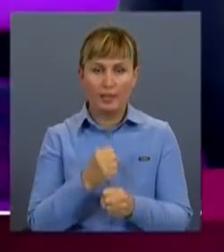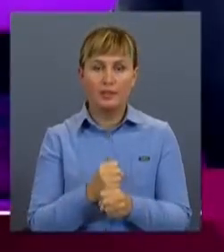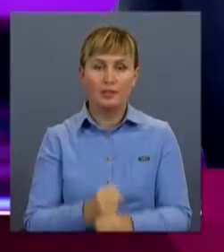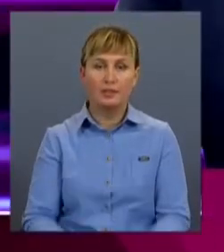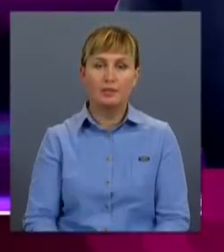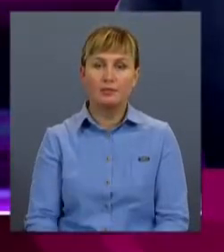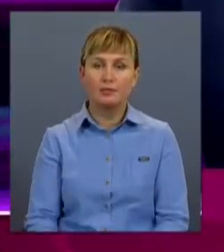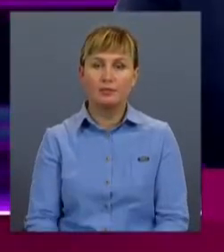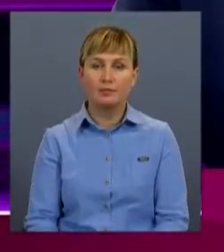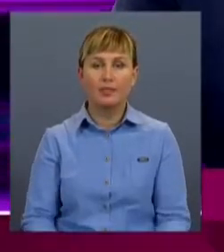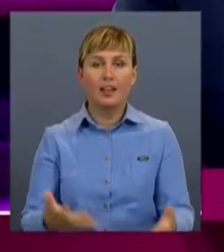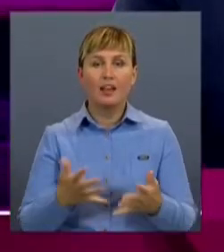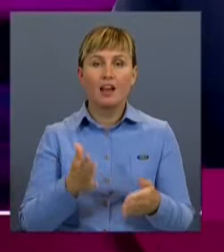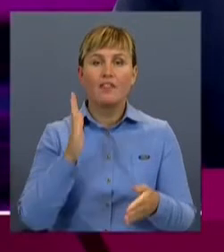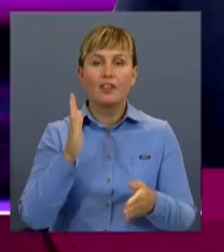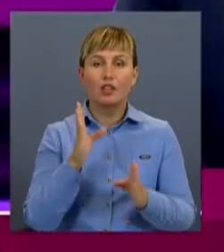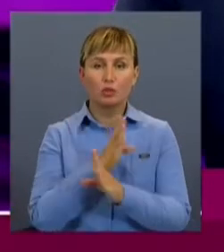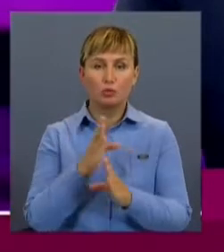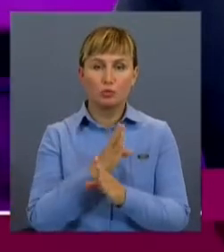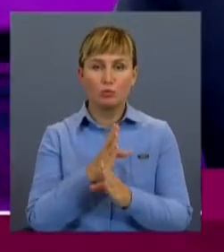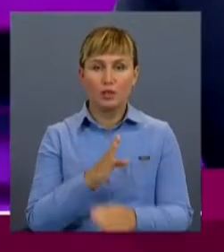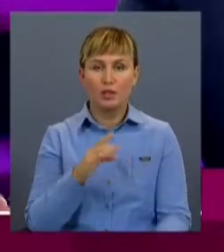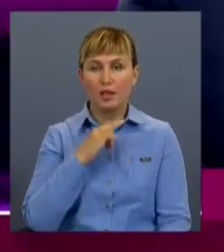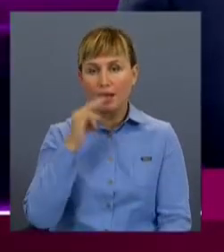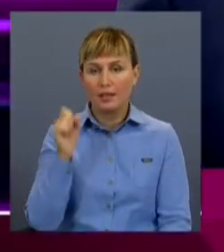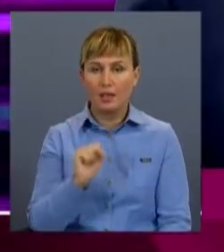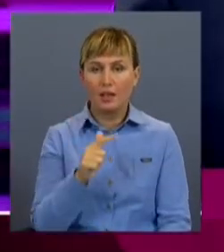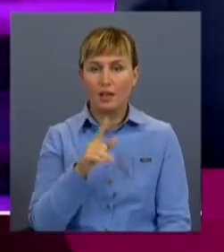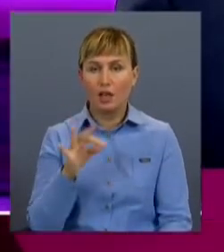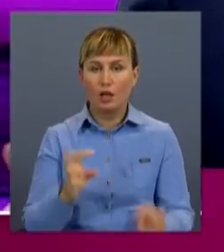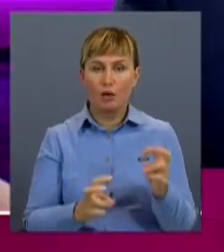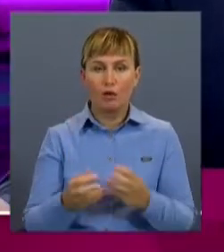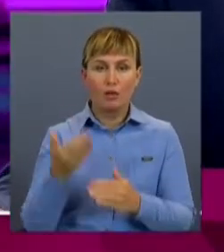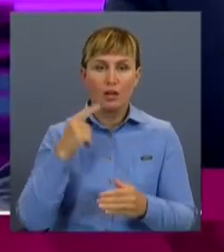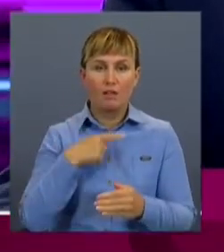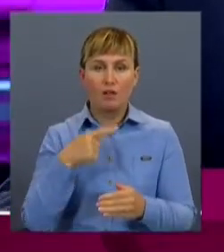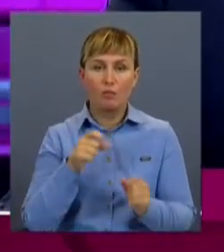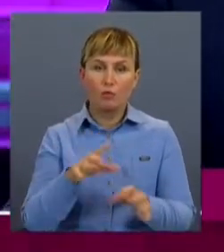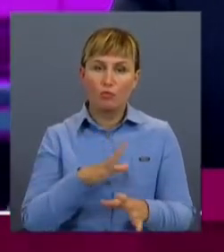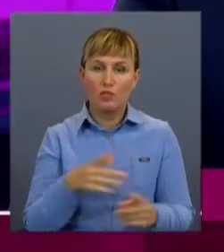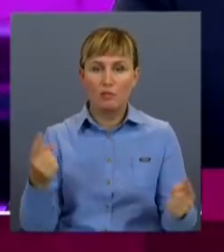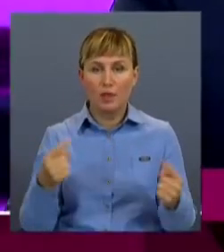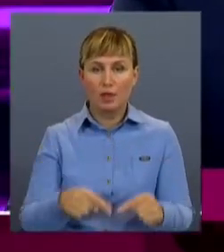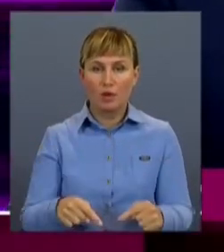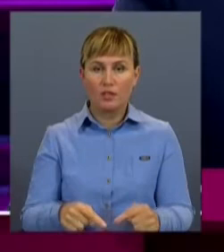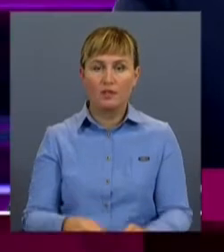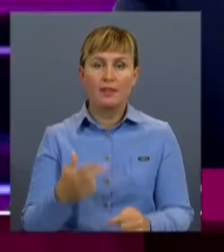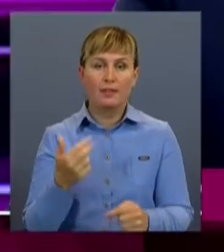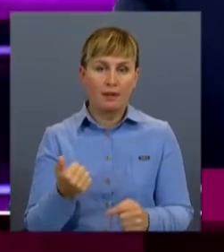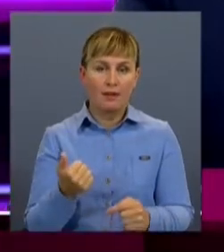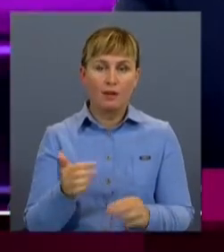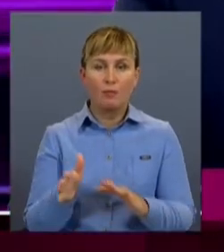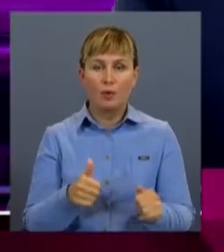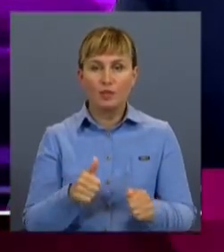анвара какова дальнейшая судьба казагро ранее ведь говорилось о возможном банкротстве холдинга до рашид